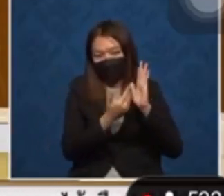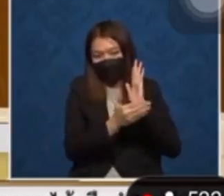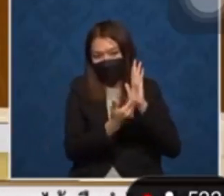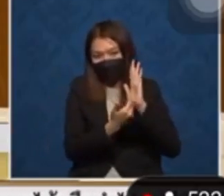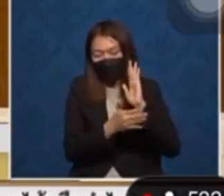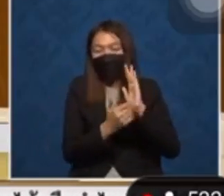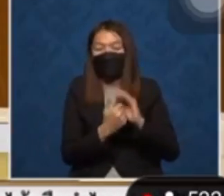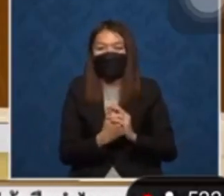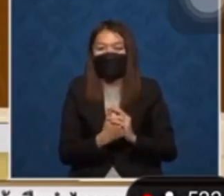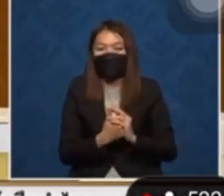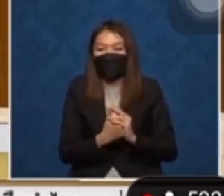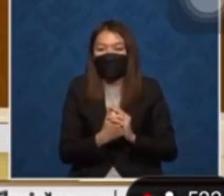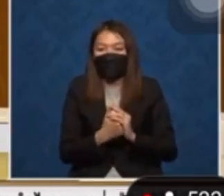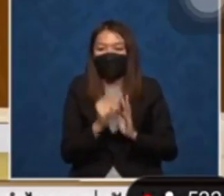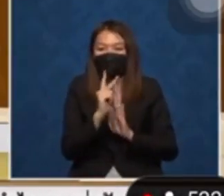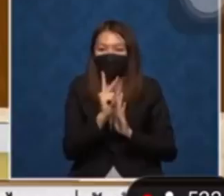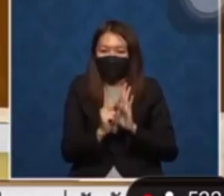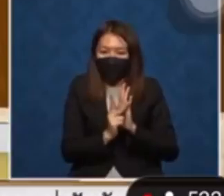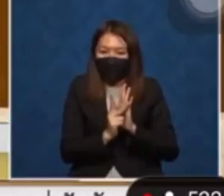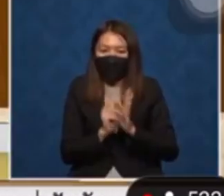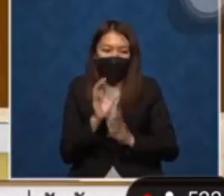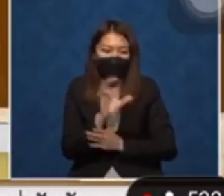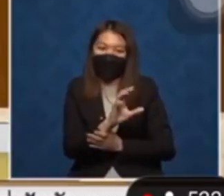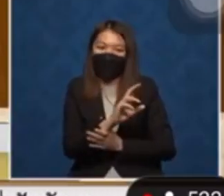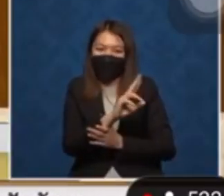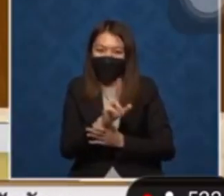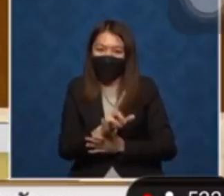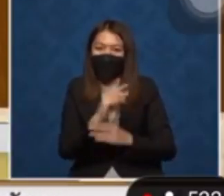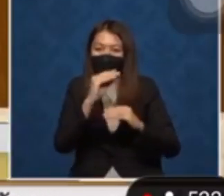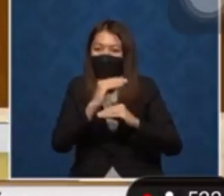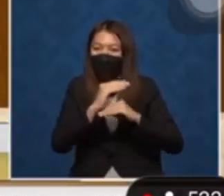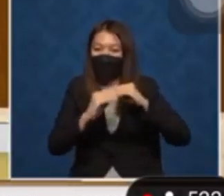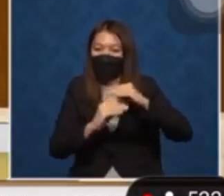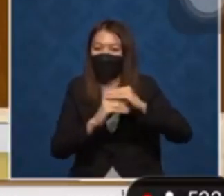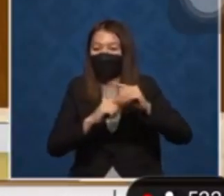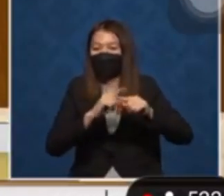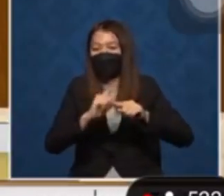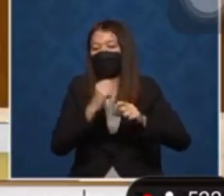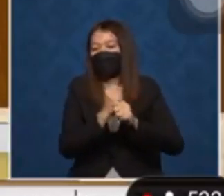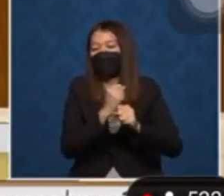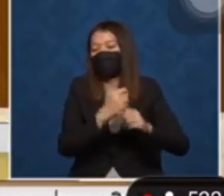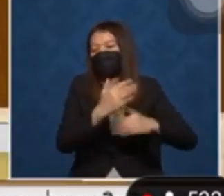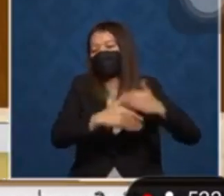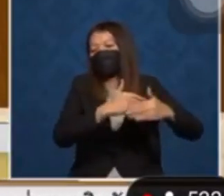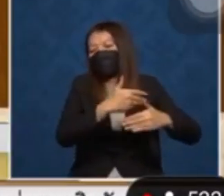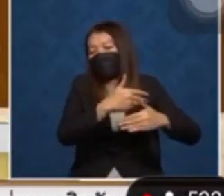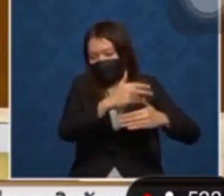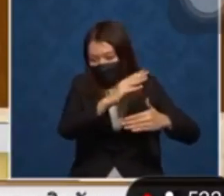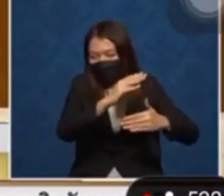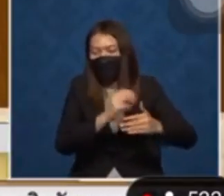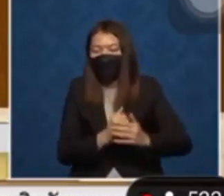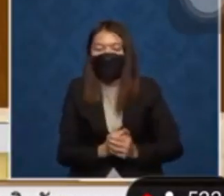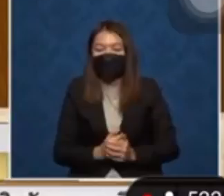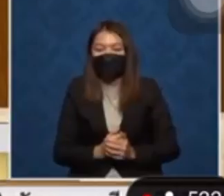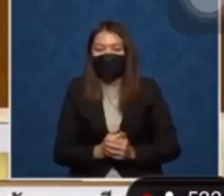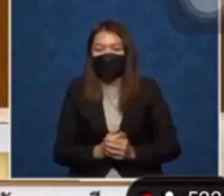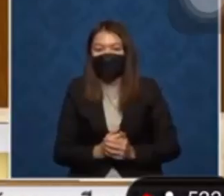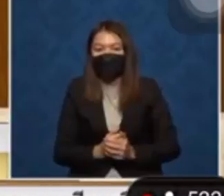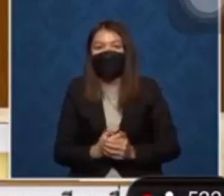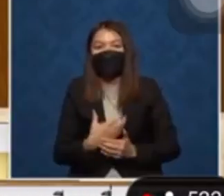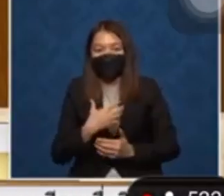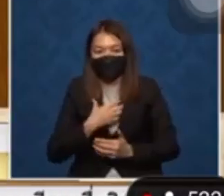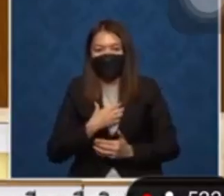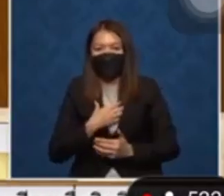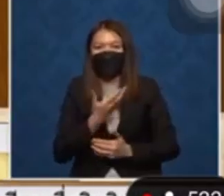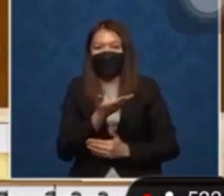กเว้นการนำกฎหมายผังเมืองมาบังคับใช้เพื่อให้โครงการต่างๆสามารถดำเนินการได้อย่างรวดเร็วจริงๆอยากให้ท่าน